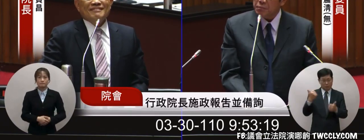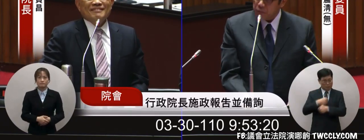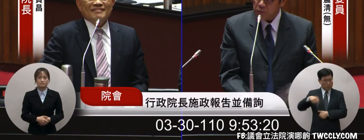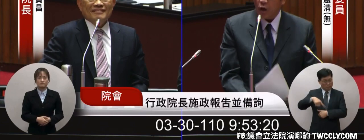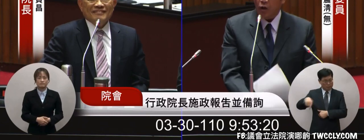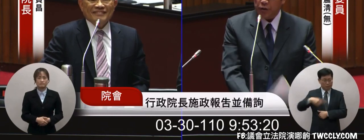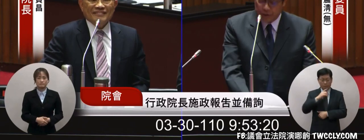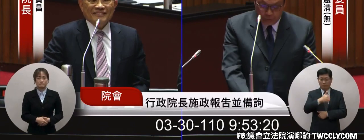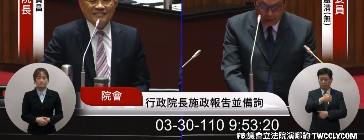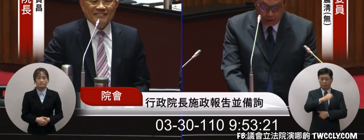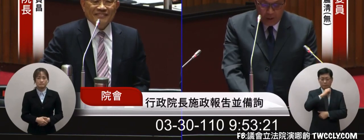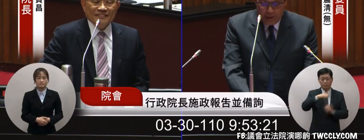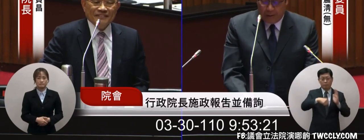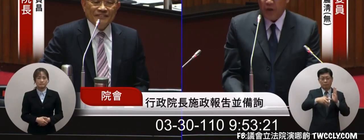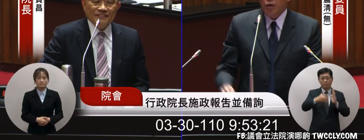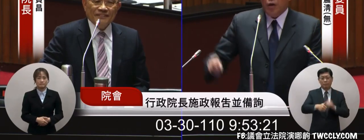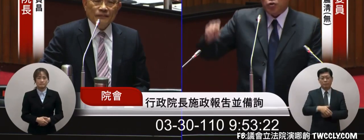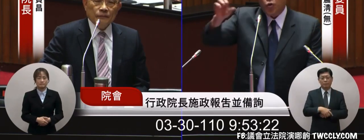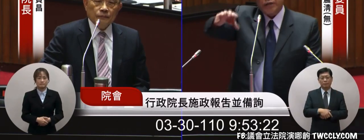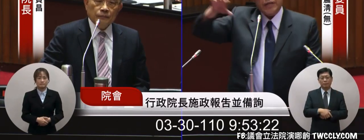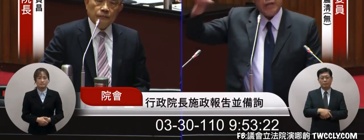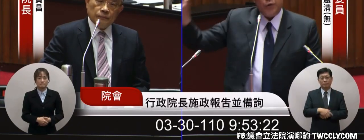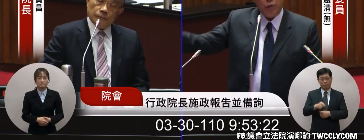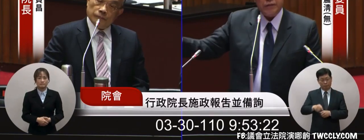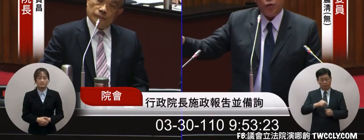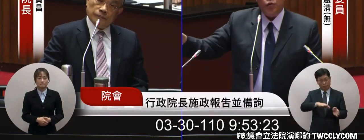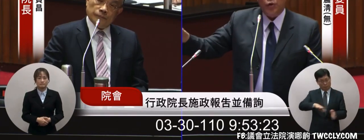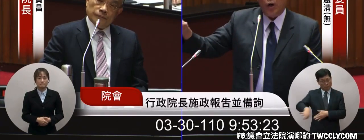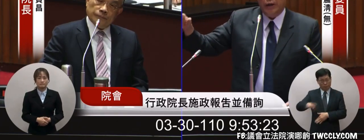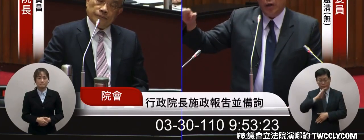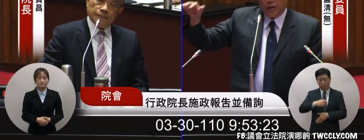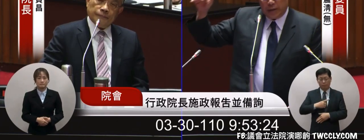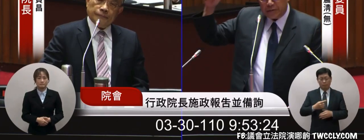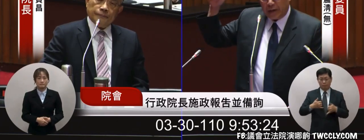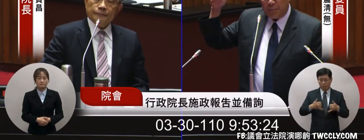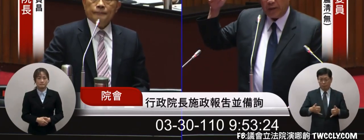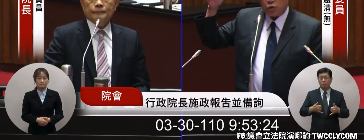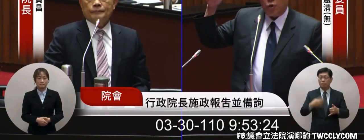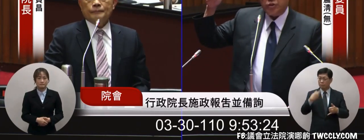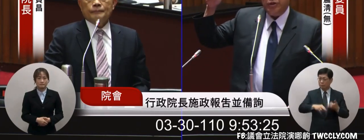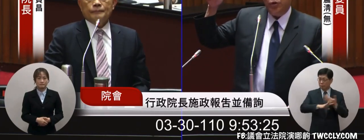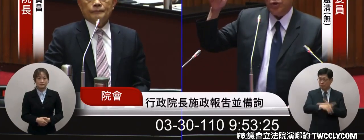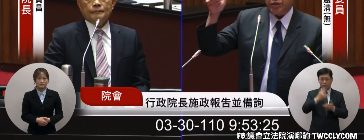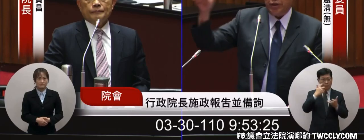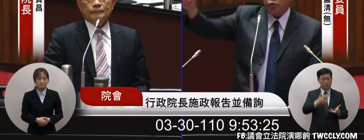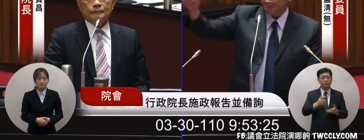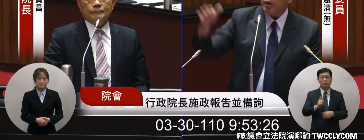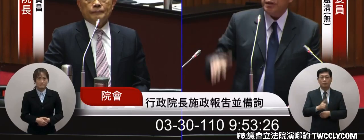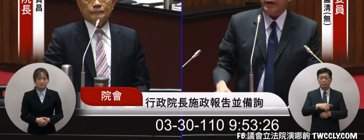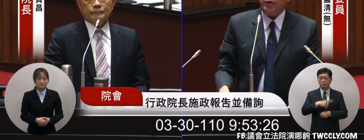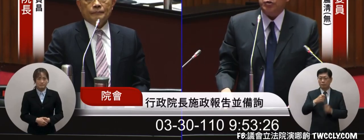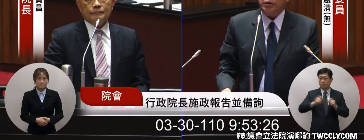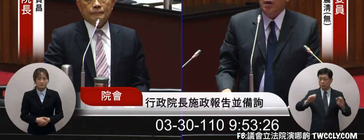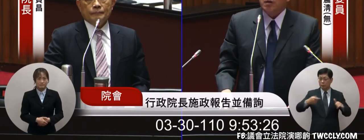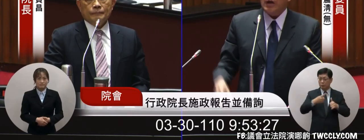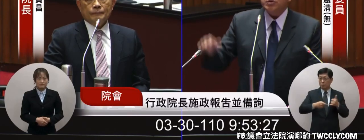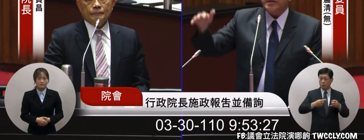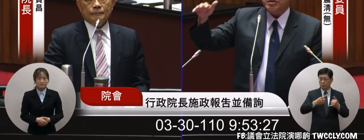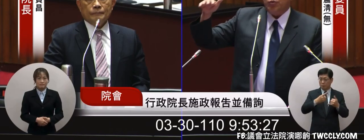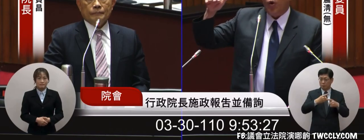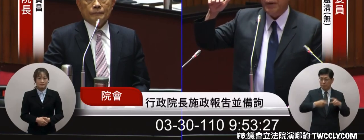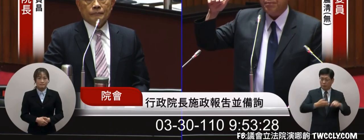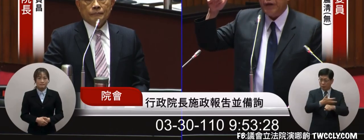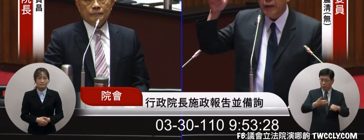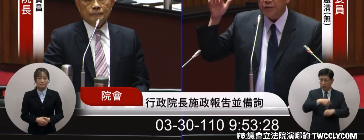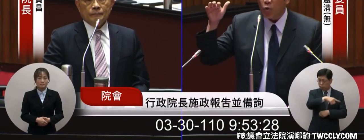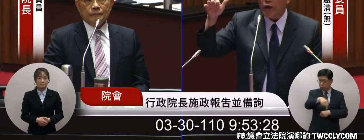感謝我們議長那麼除了這條另外的道路以外我們大家也很重視尤其是鄉春半島的鄉親到底